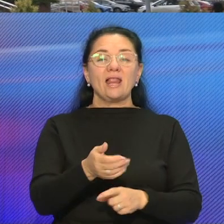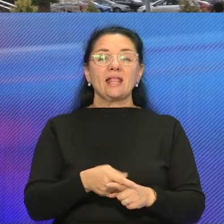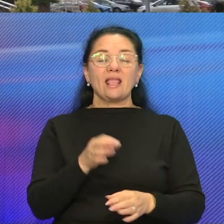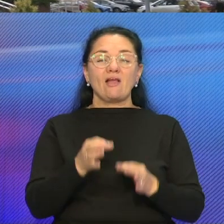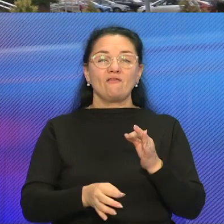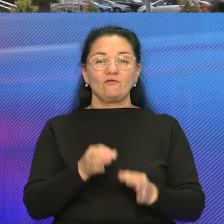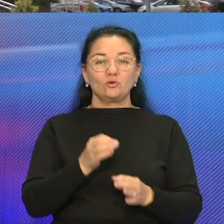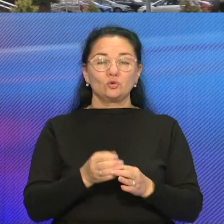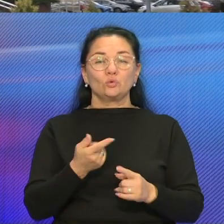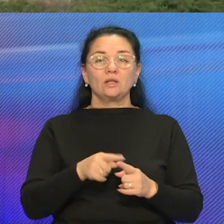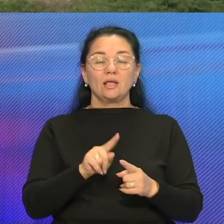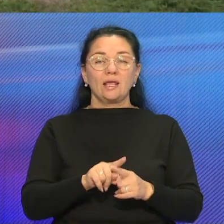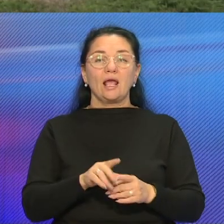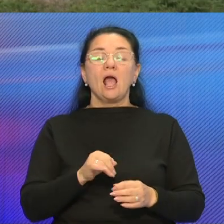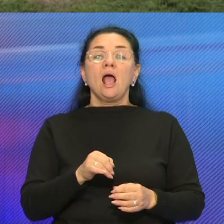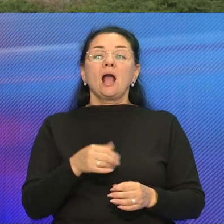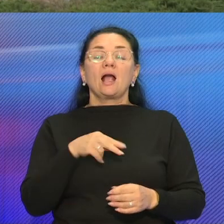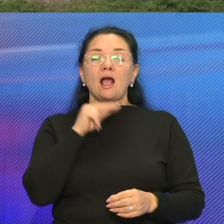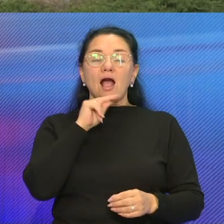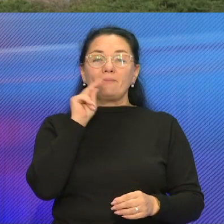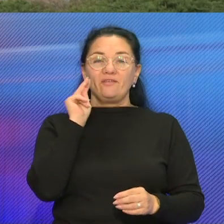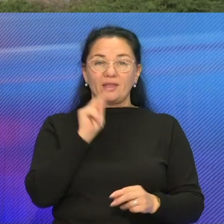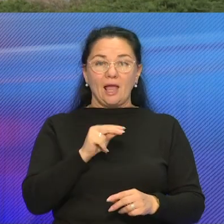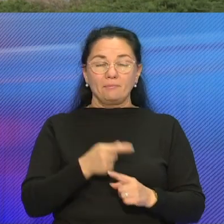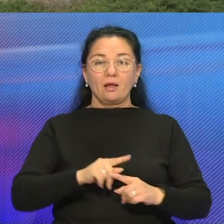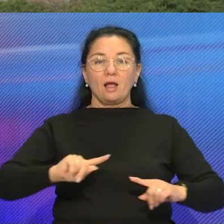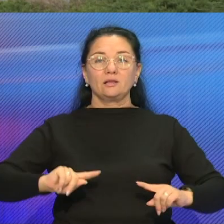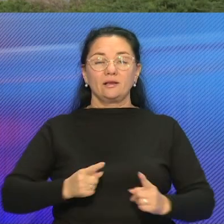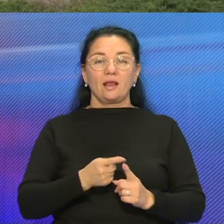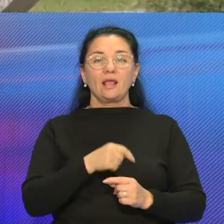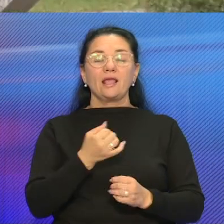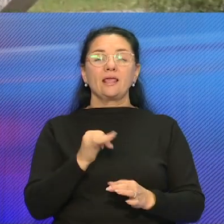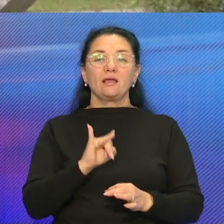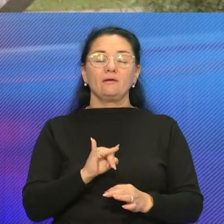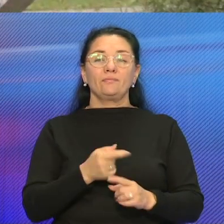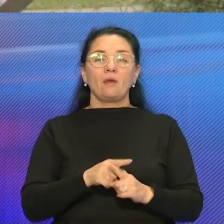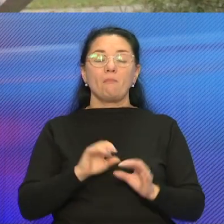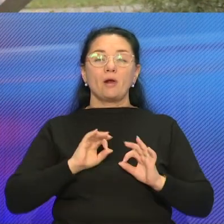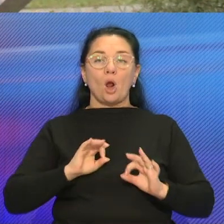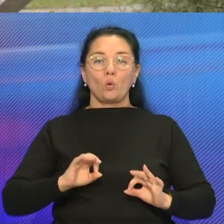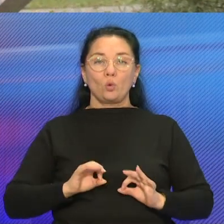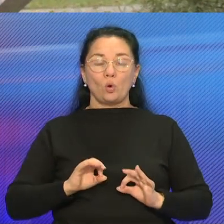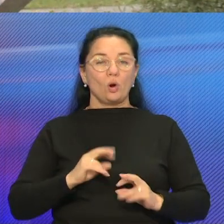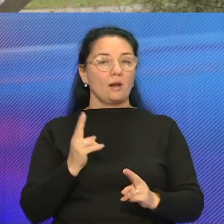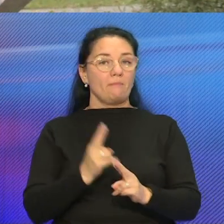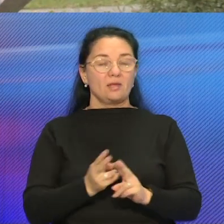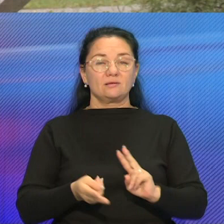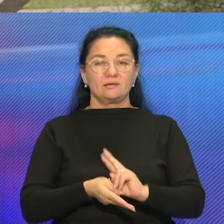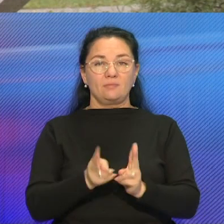суд ранее ужуты у дочинения недообвинованного меру стремания заключения под варту прокурор покинул без измен.